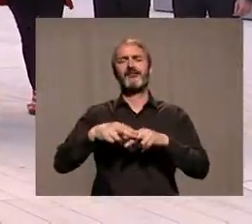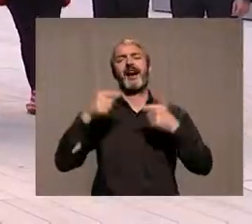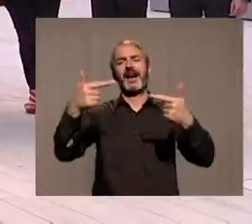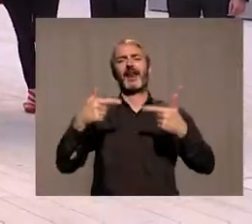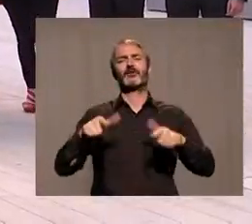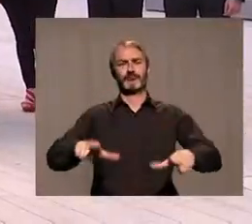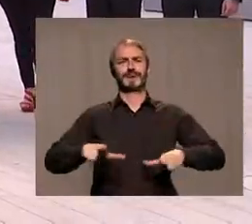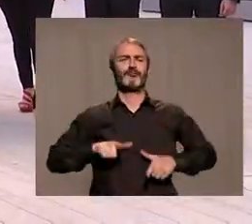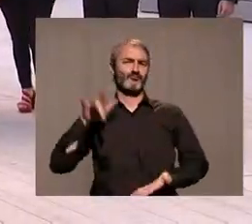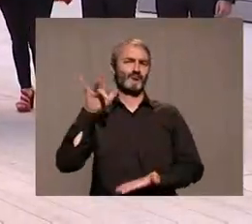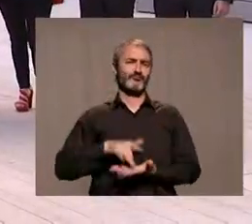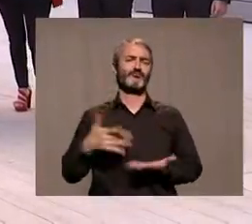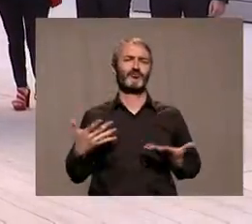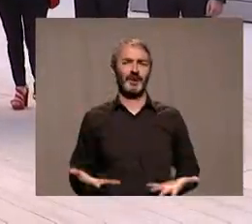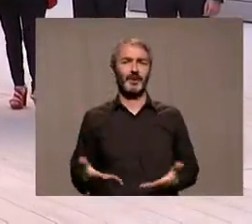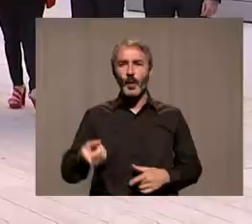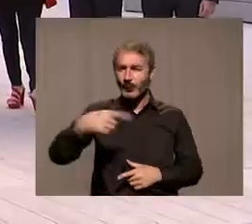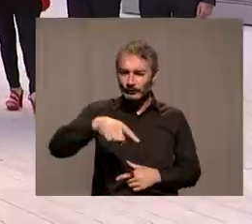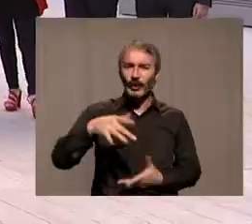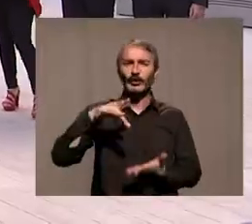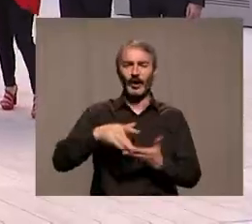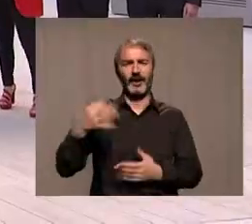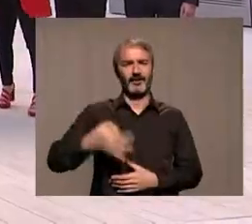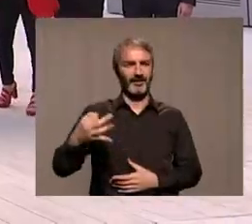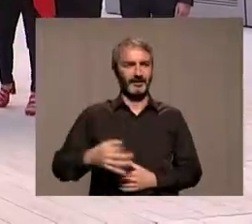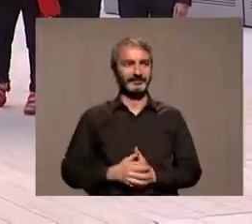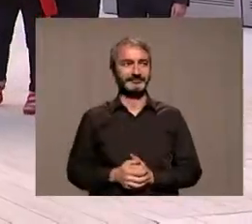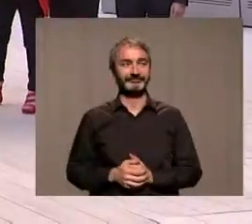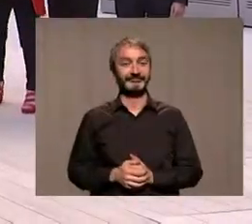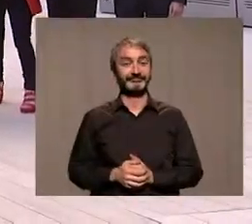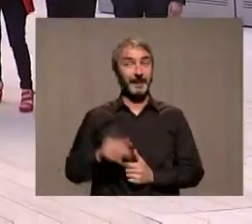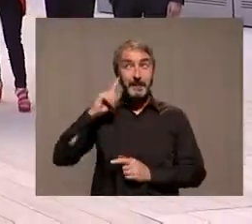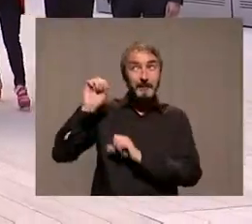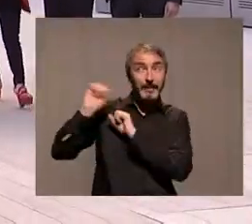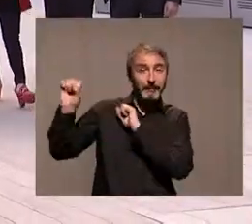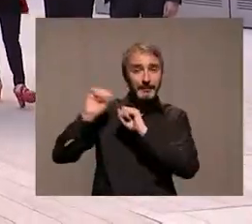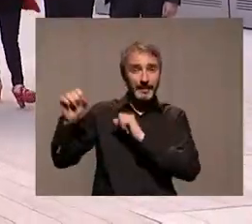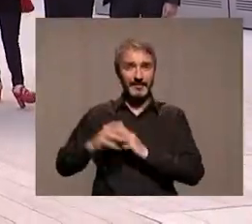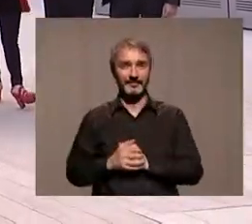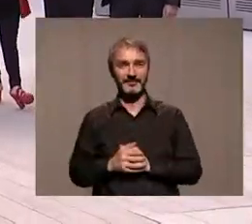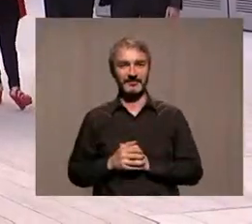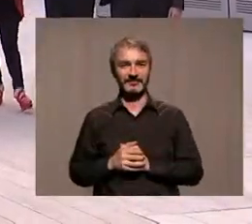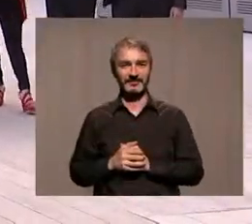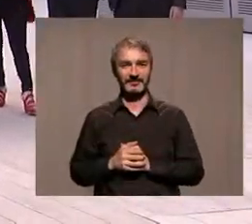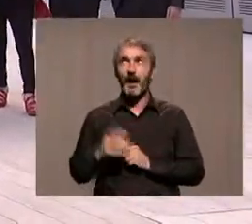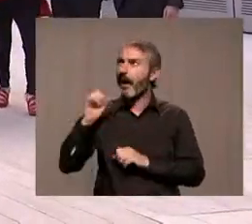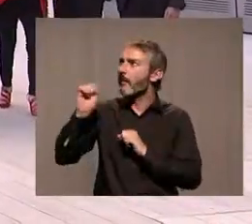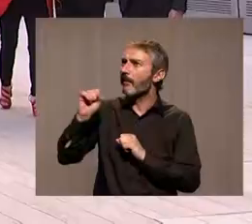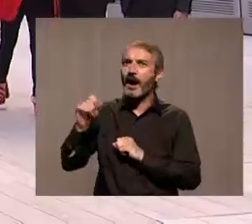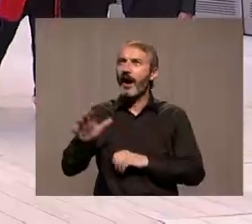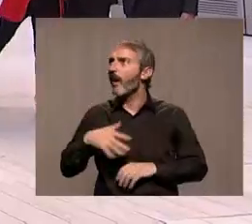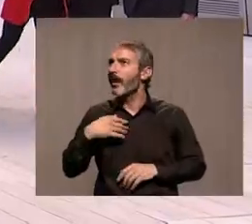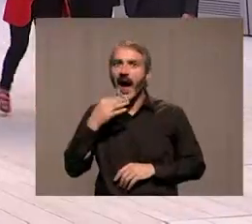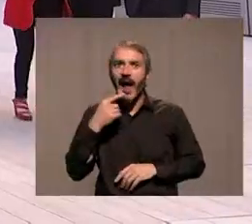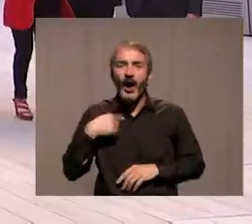ens mereixem, que us mereixeu, tots plegats. Així és que... De moment ja hi ha hagut una víctima, esperem que...